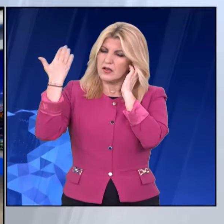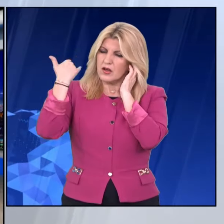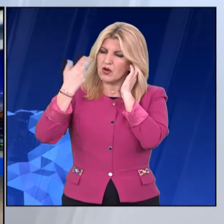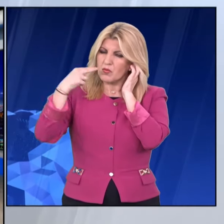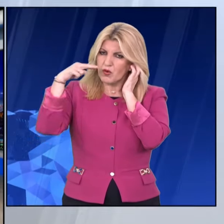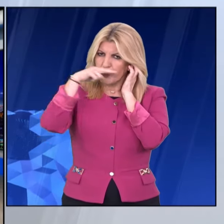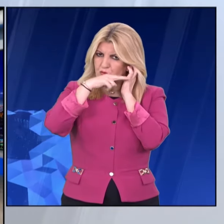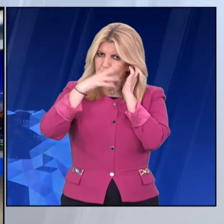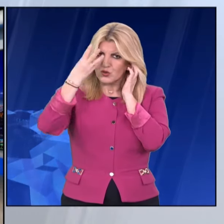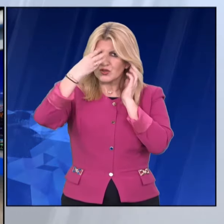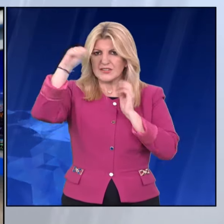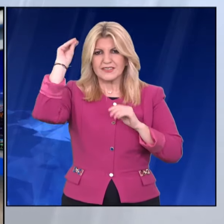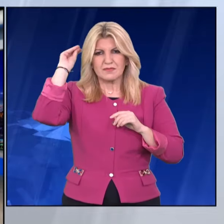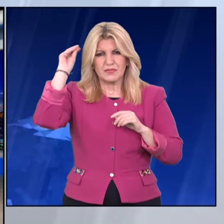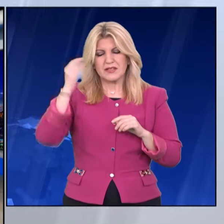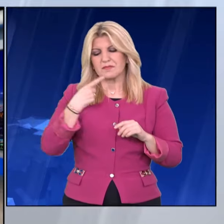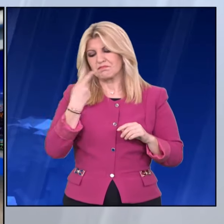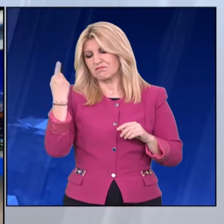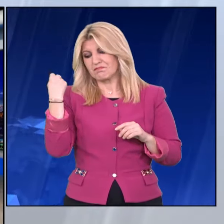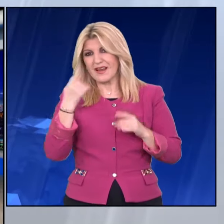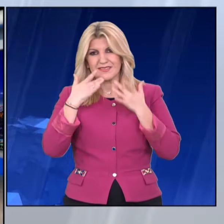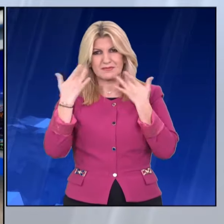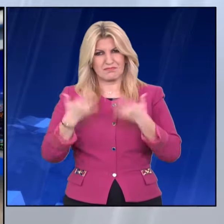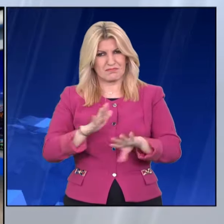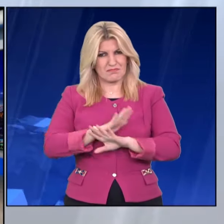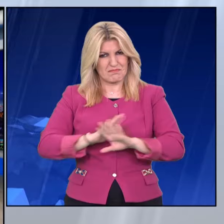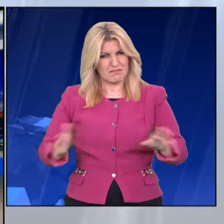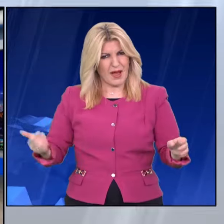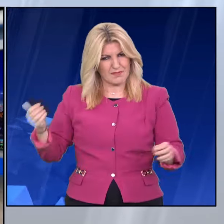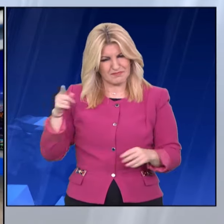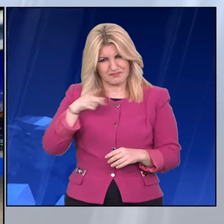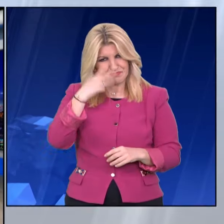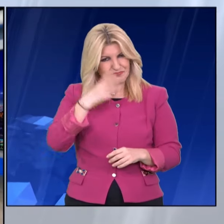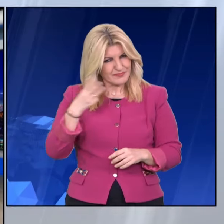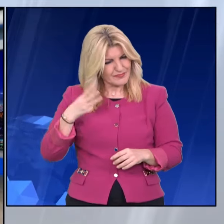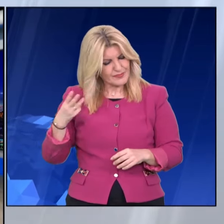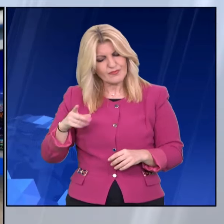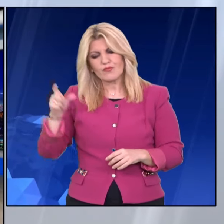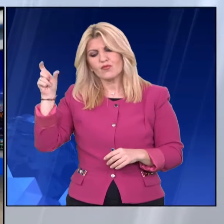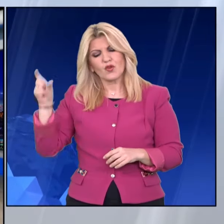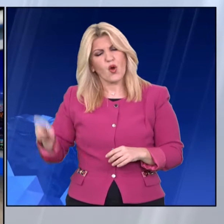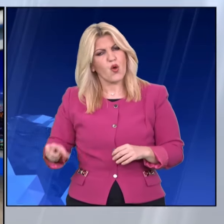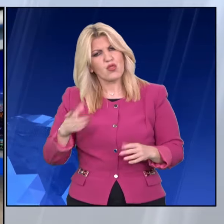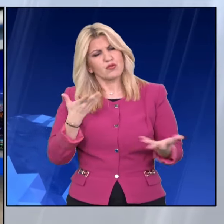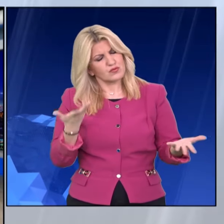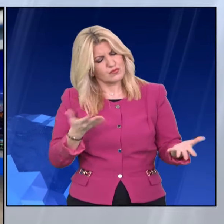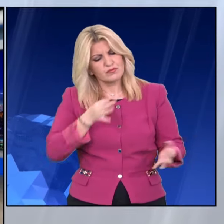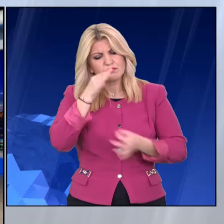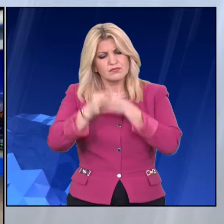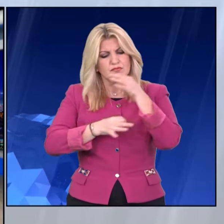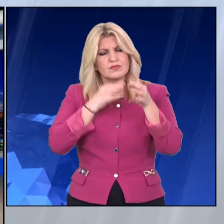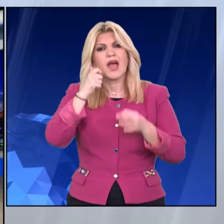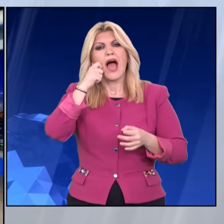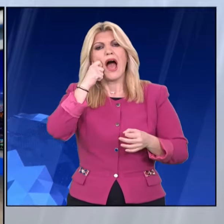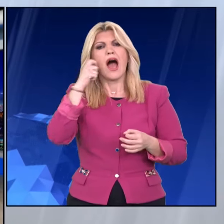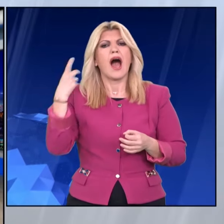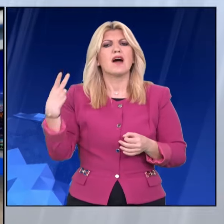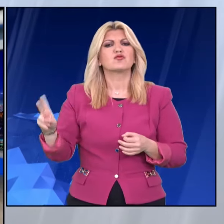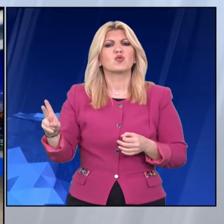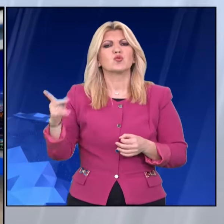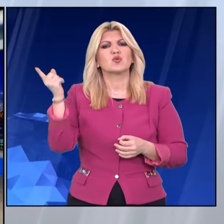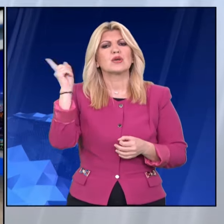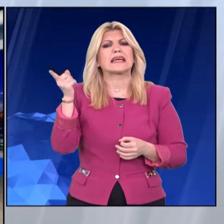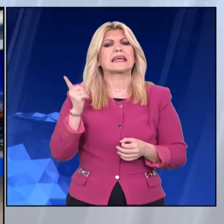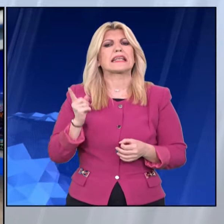Τσίπρας μετά την παρέτησή του το περασμένο καλοκαίρι από την ηγεσία του κόμματος. Με αυτοκριτική διάθεση τοποθετήθηκε στα θέματα της διακυβέρνησής του, κάνοντας λόγο